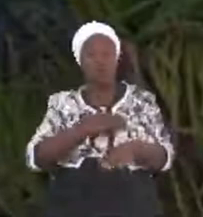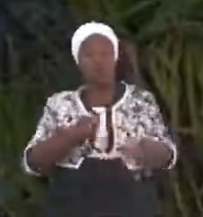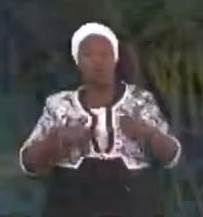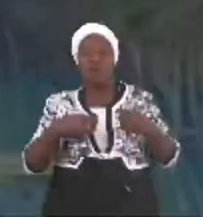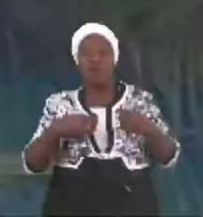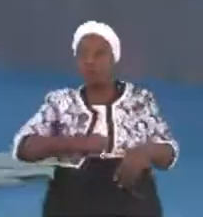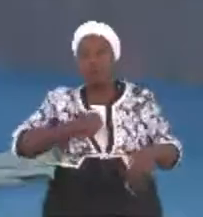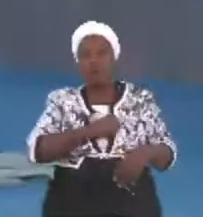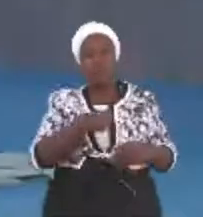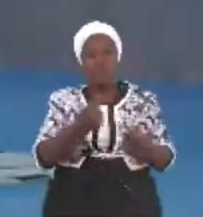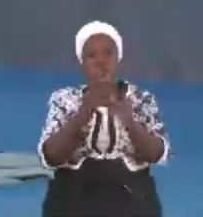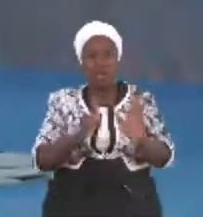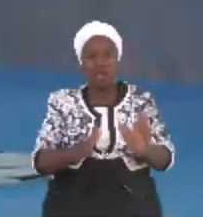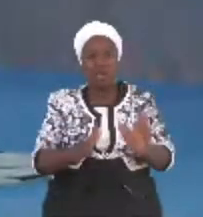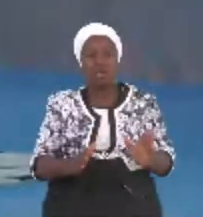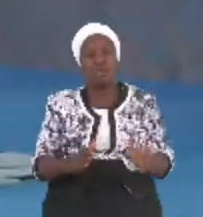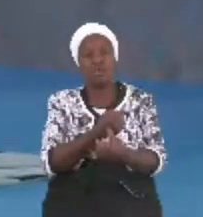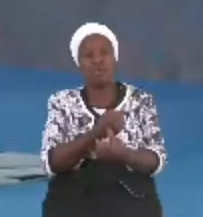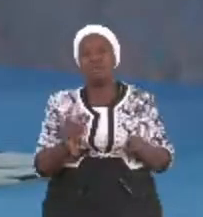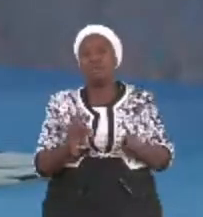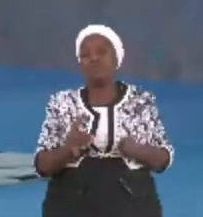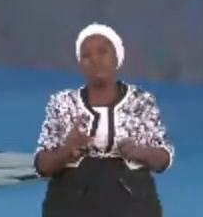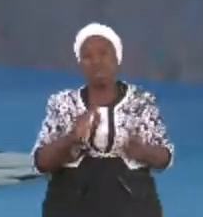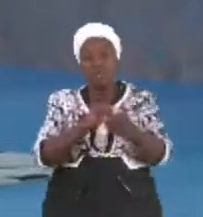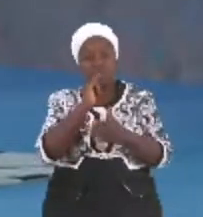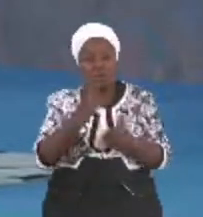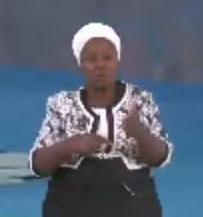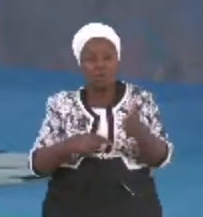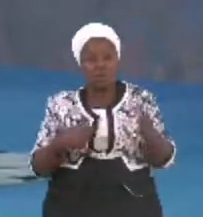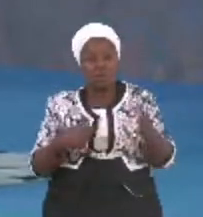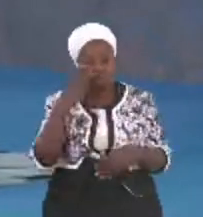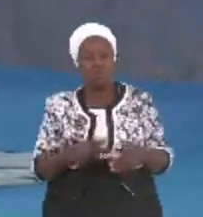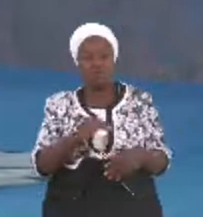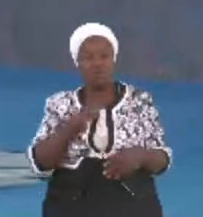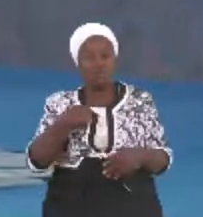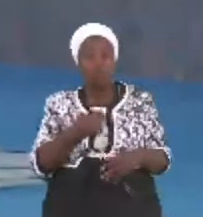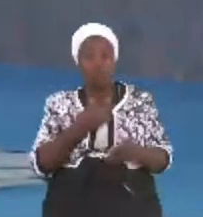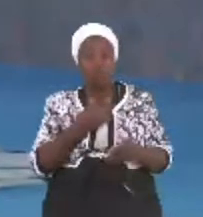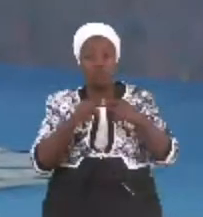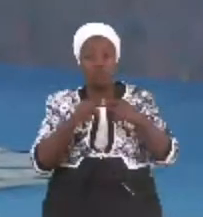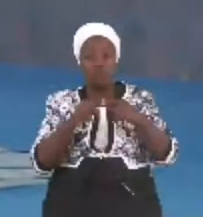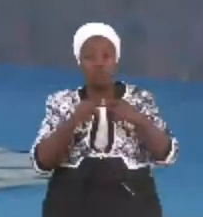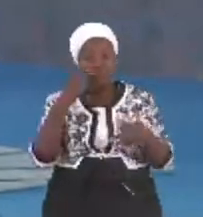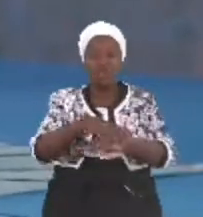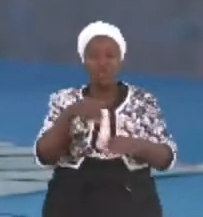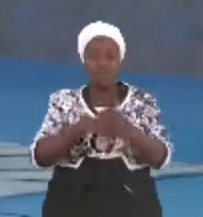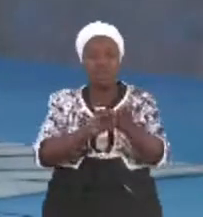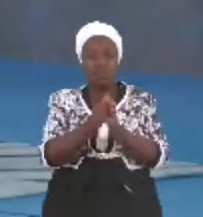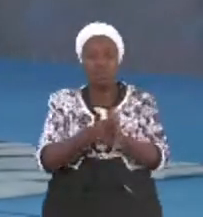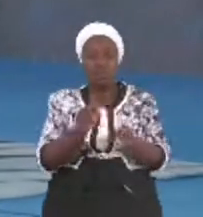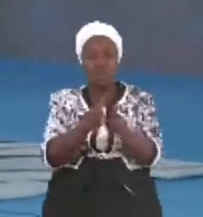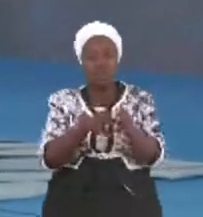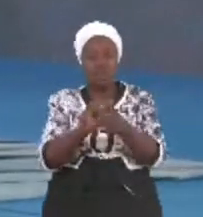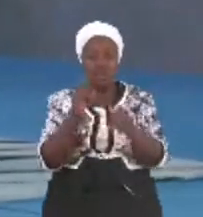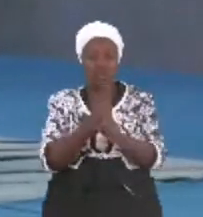fait. Le salut pour les pécheurs attristés. La lettre S, le salut pour les